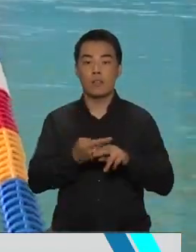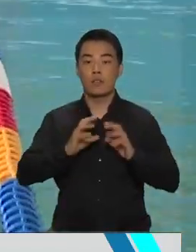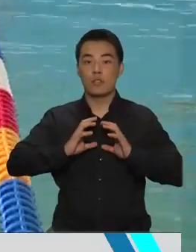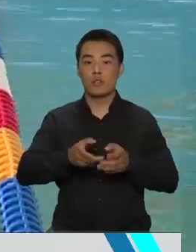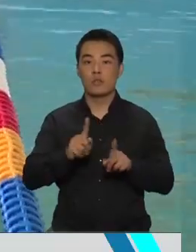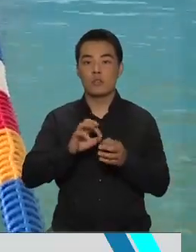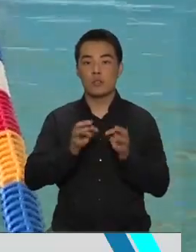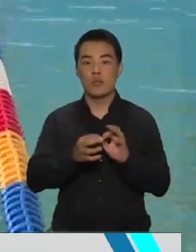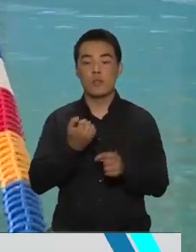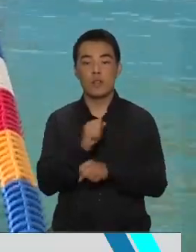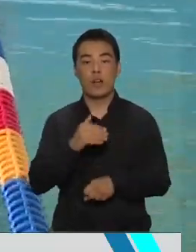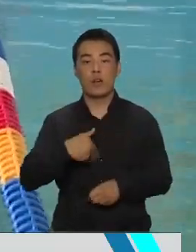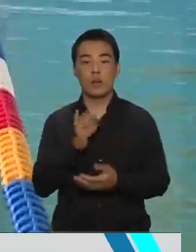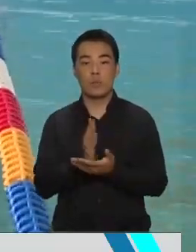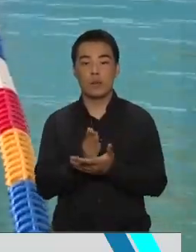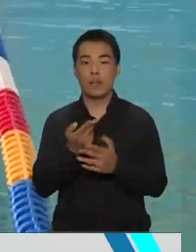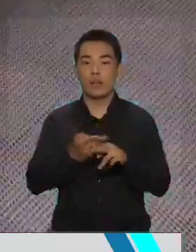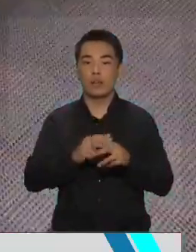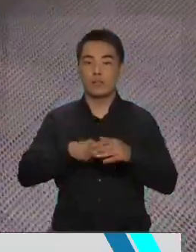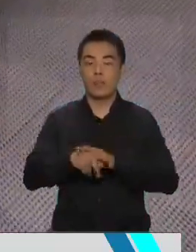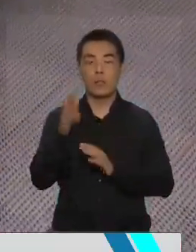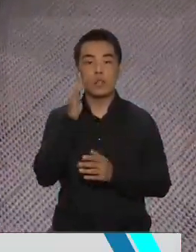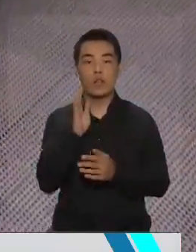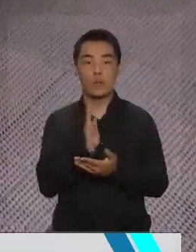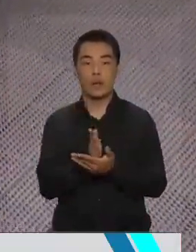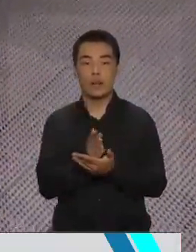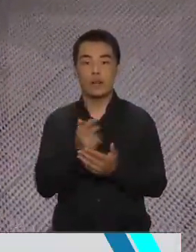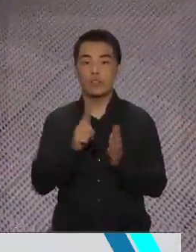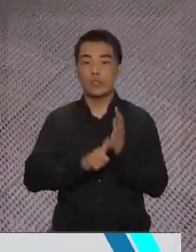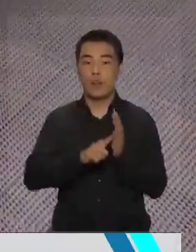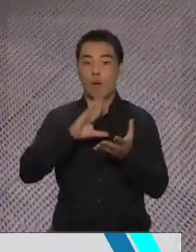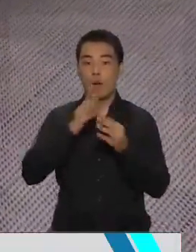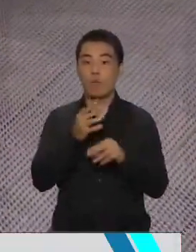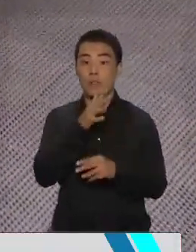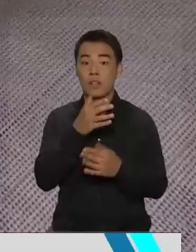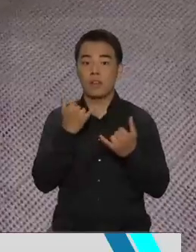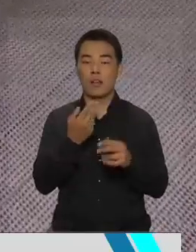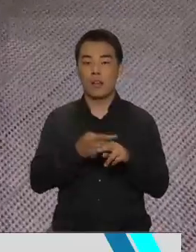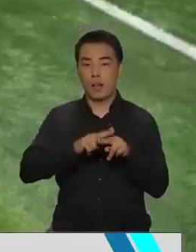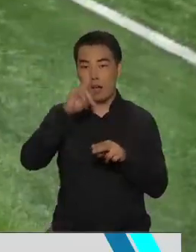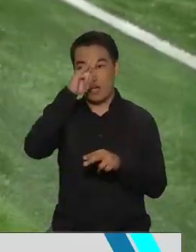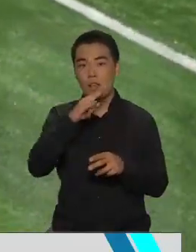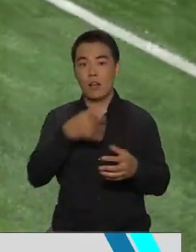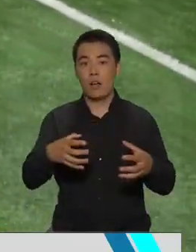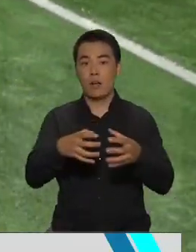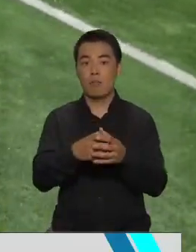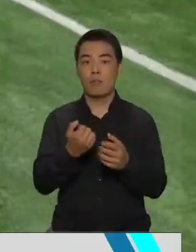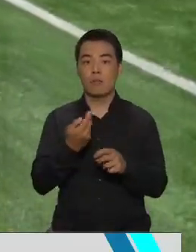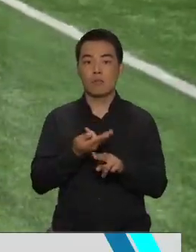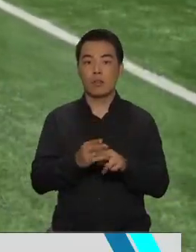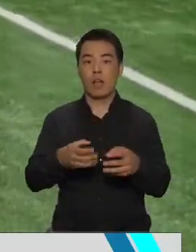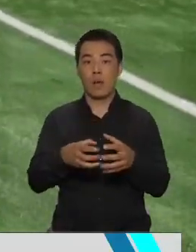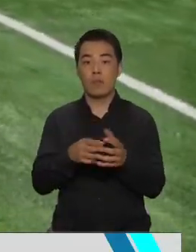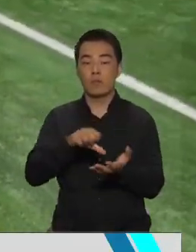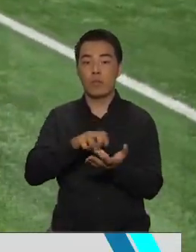чемпионы болуды жоспарлап жүр. Бұл қисынсыз қиял емес. Өйткені 70-тің желкенін керген шақта Қазақстан құрамасының сапына алынды. Қазір